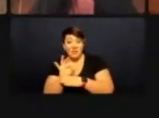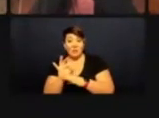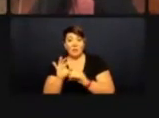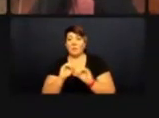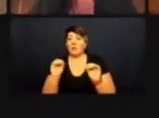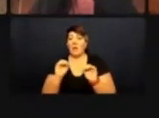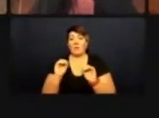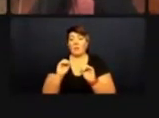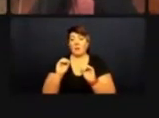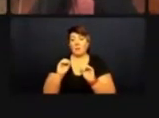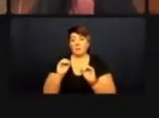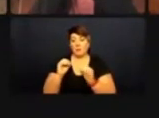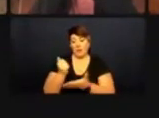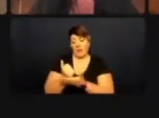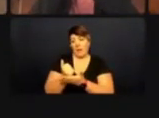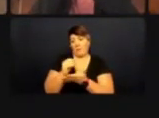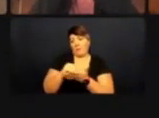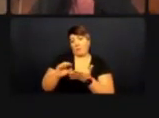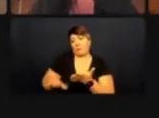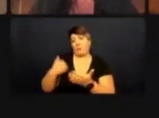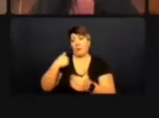mfano